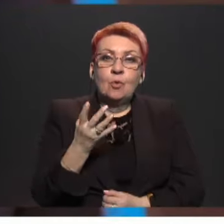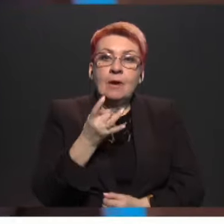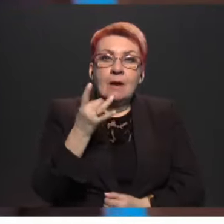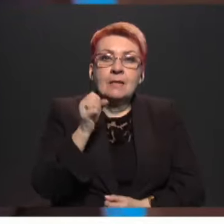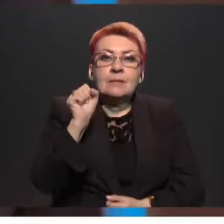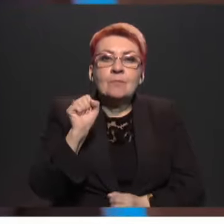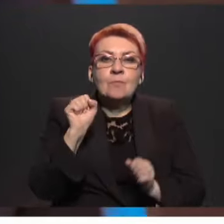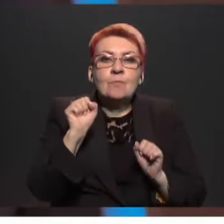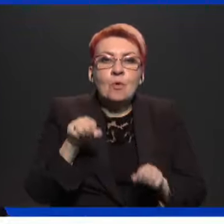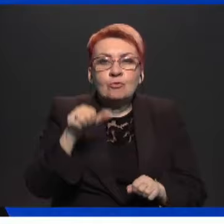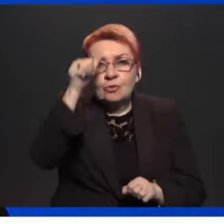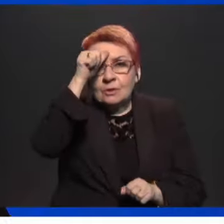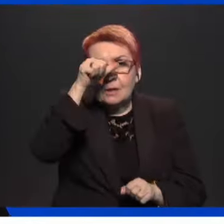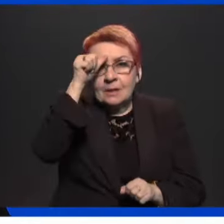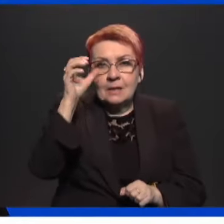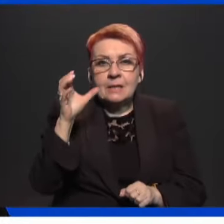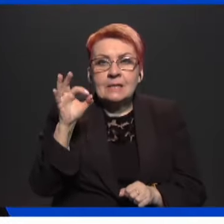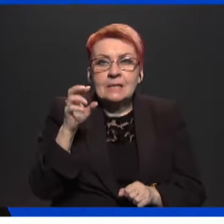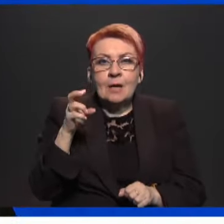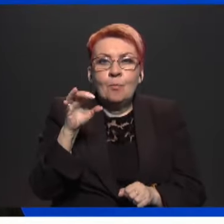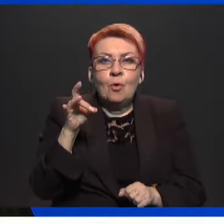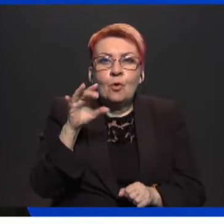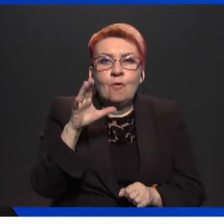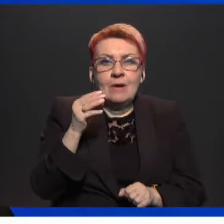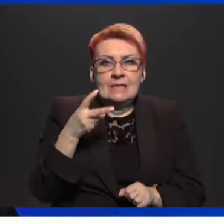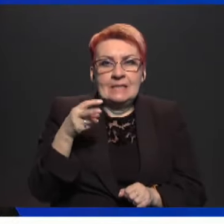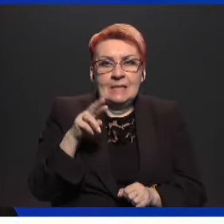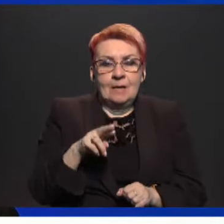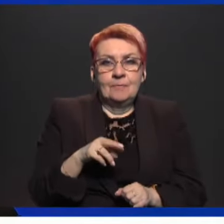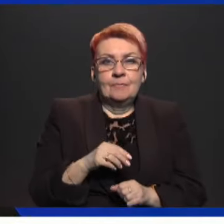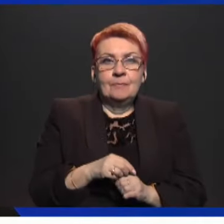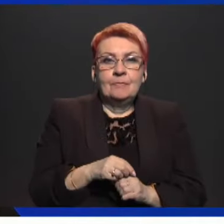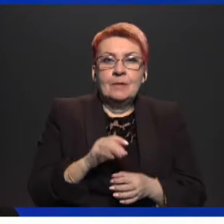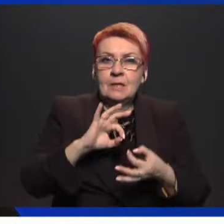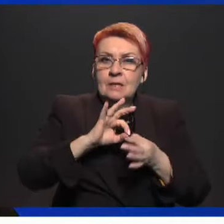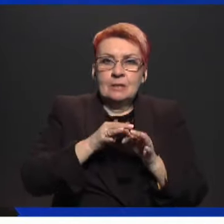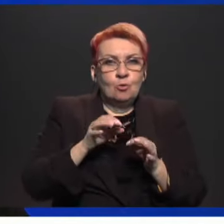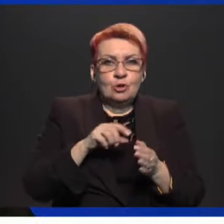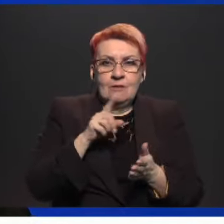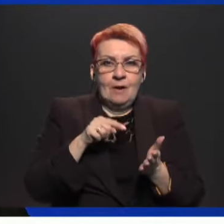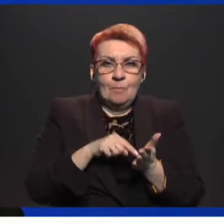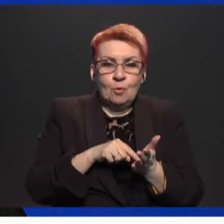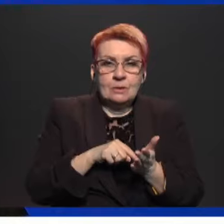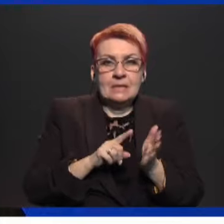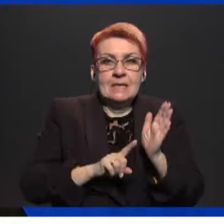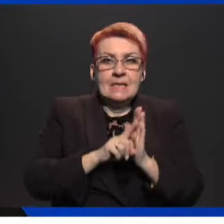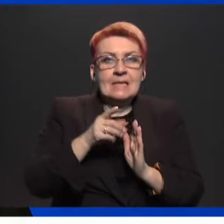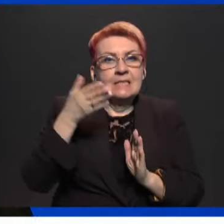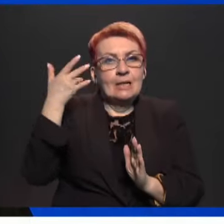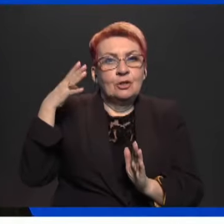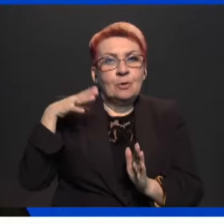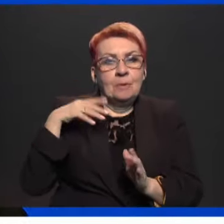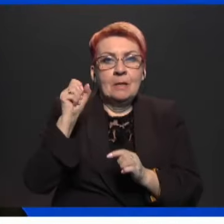собороваться? Такой сложный вопрос. На самом деле, изначально таинство соборования было